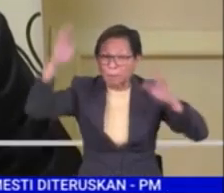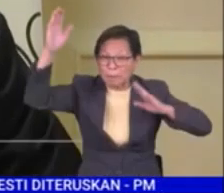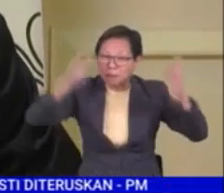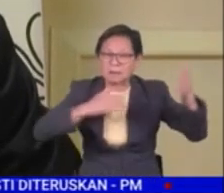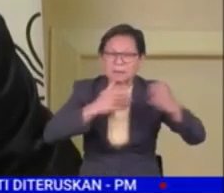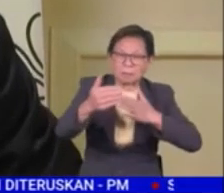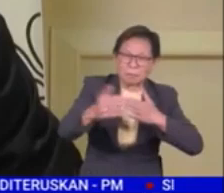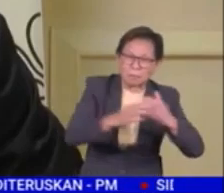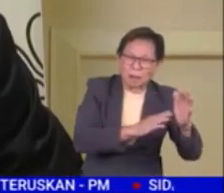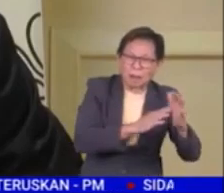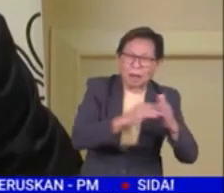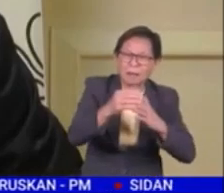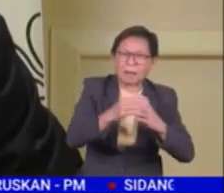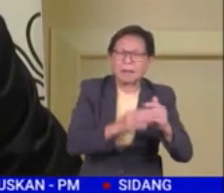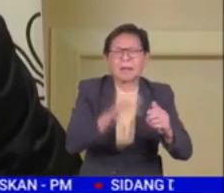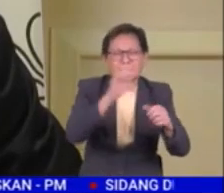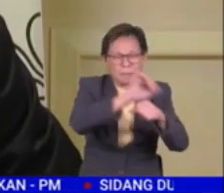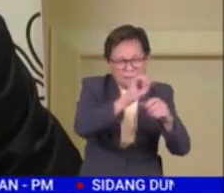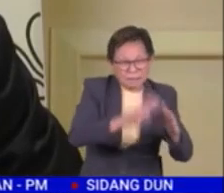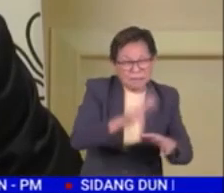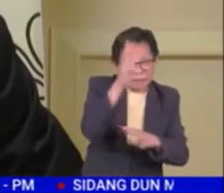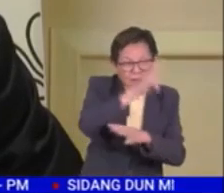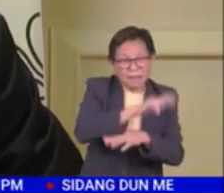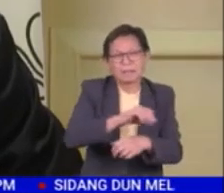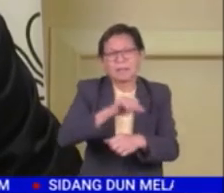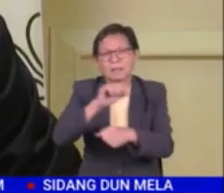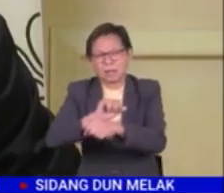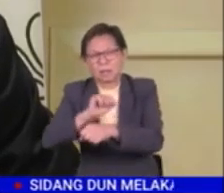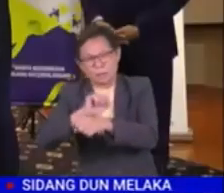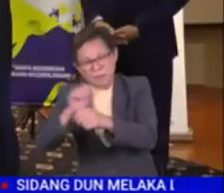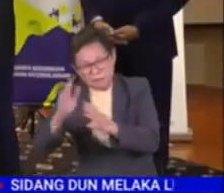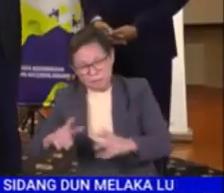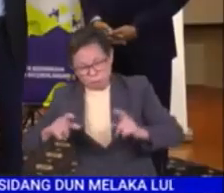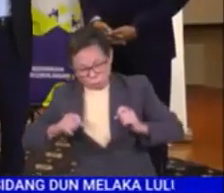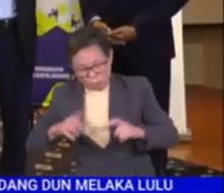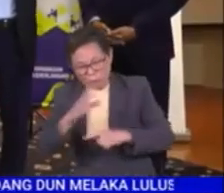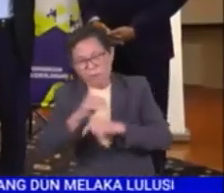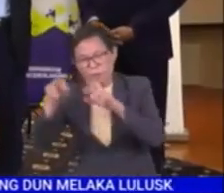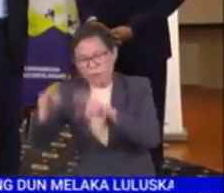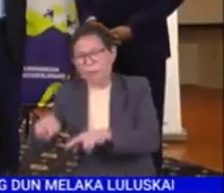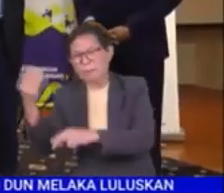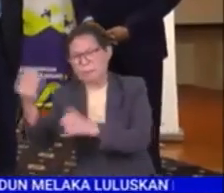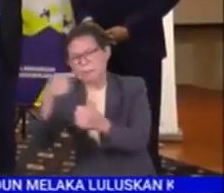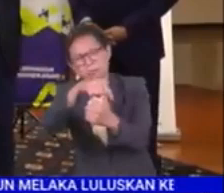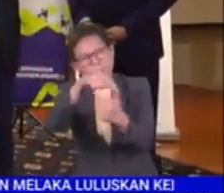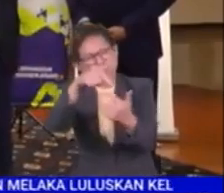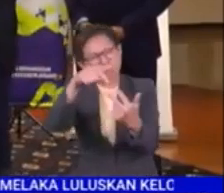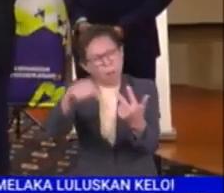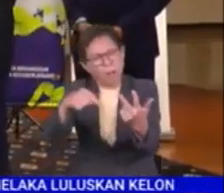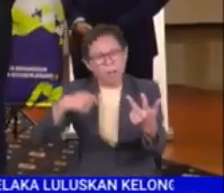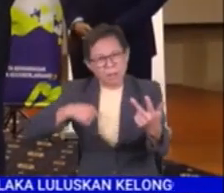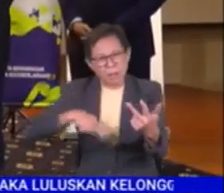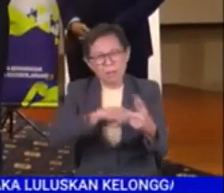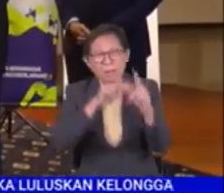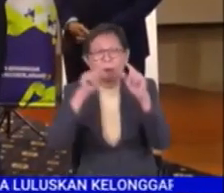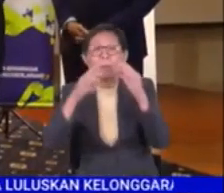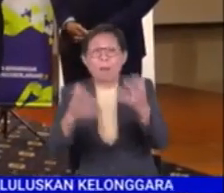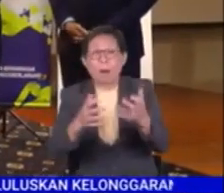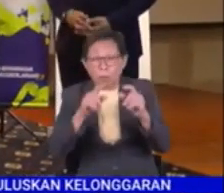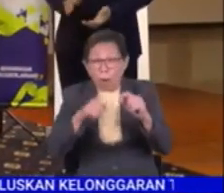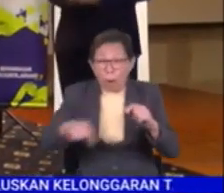tidak kiralah kaki tangan kerajaan, kaki tangan apa dia swasta dan juga rakyat awam. Jadi kita nak memberi